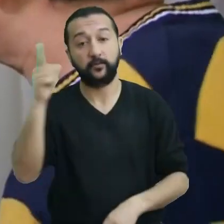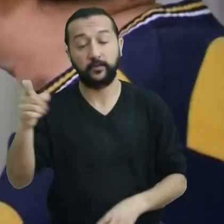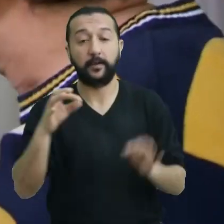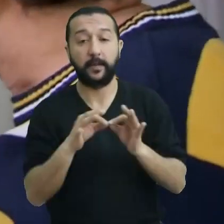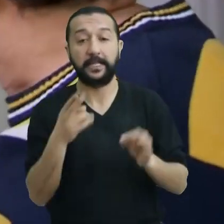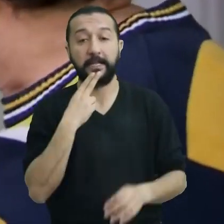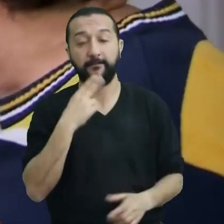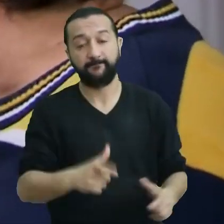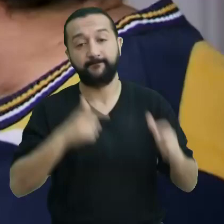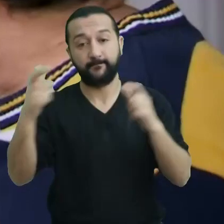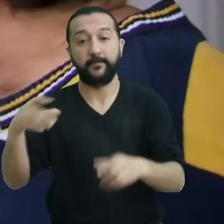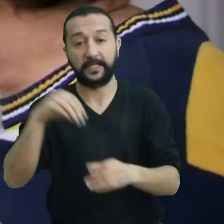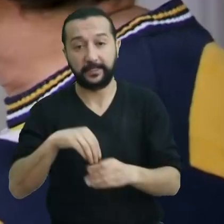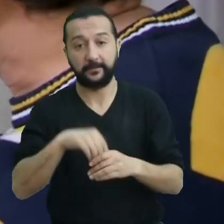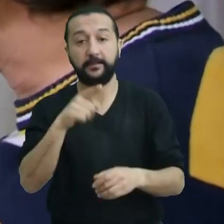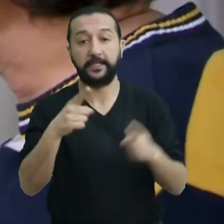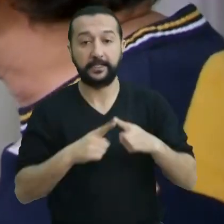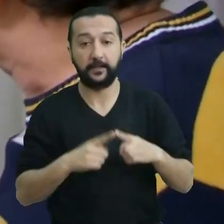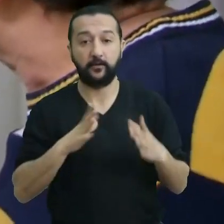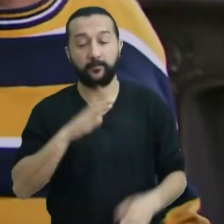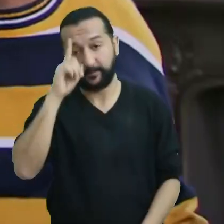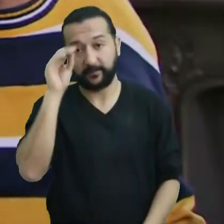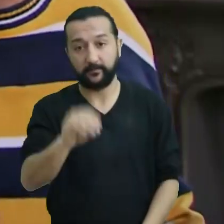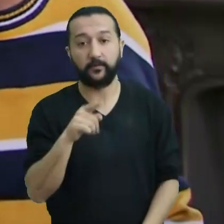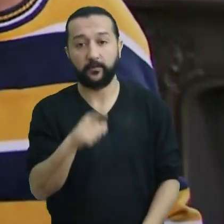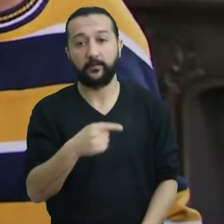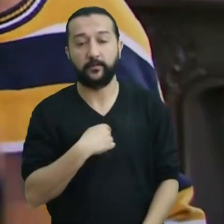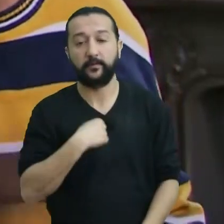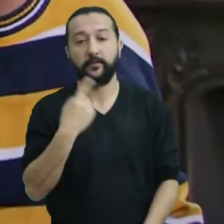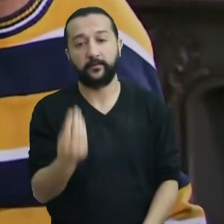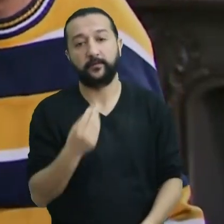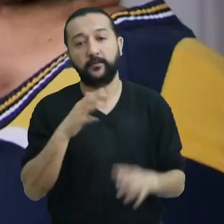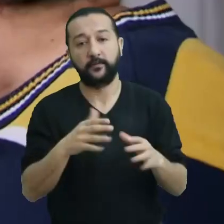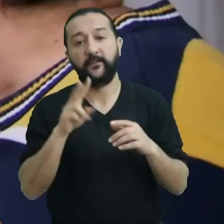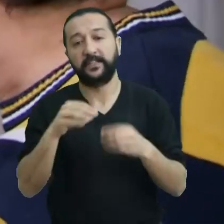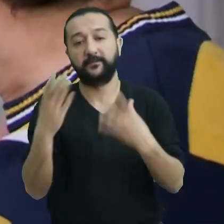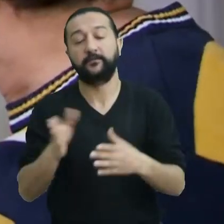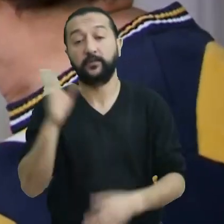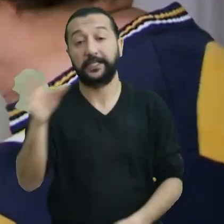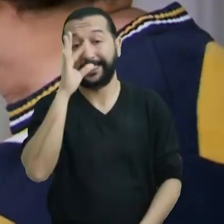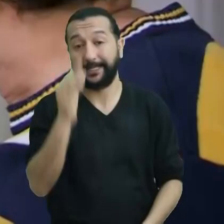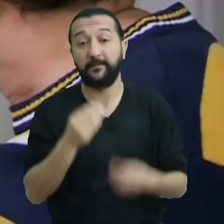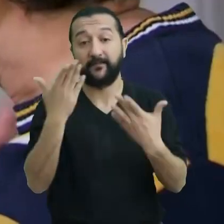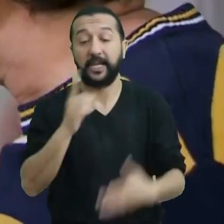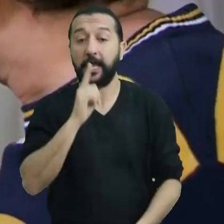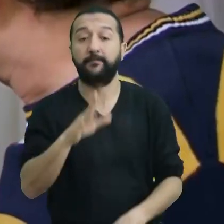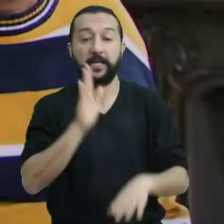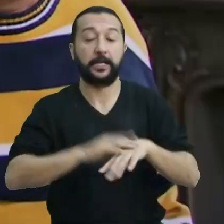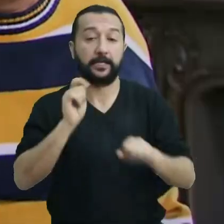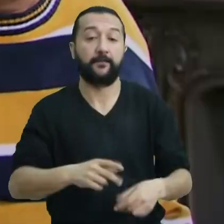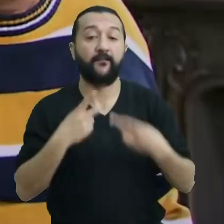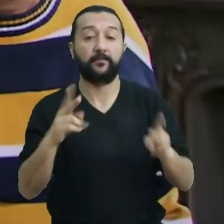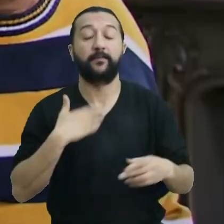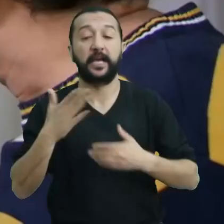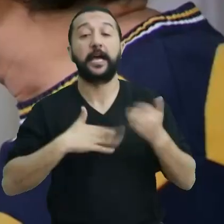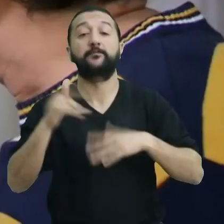Bahadır Hanımlara gidiyor. İçindekileri de sayılı haberin olsun. O zaman Veysel'e verin götürsün. Vallahi kime verip götürttürüyorsan yap vallahi.